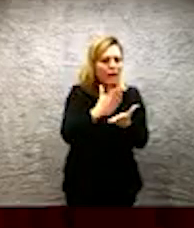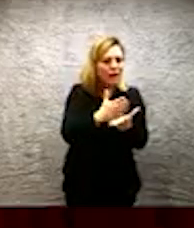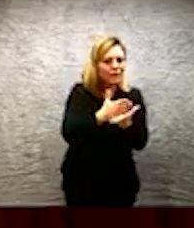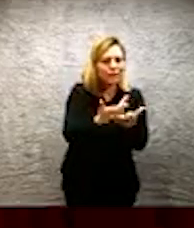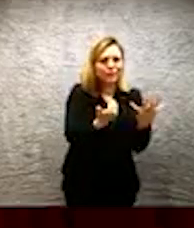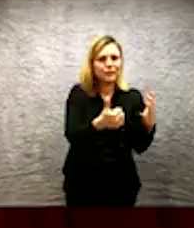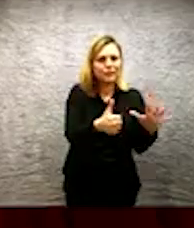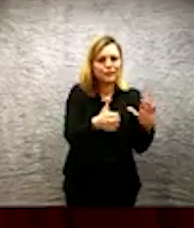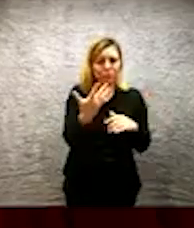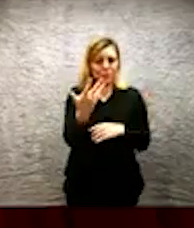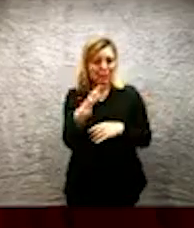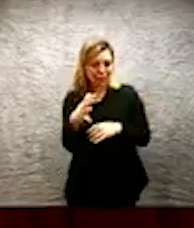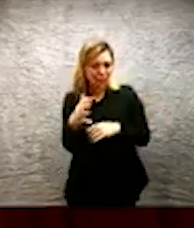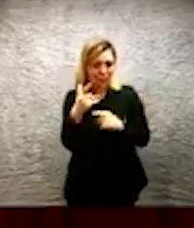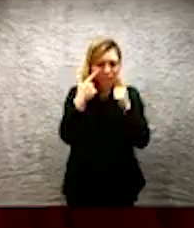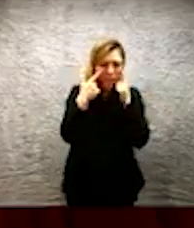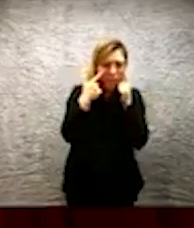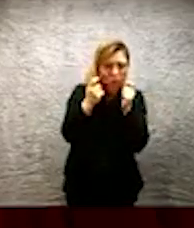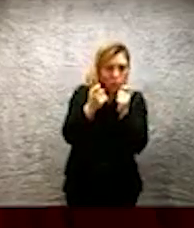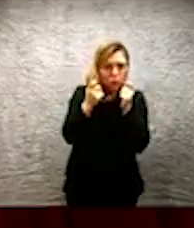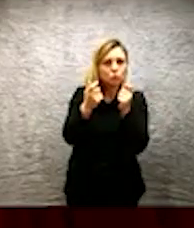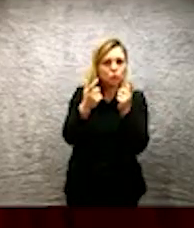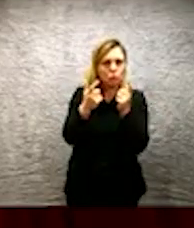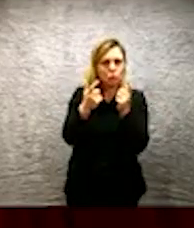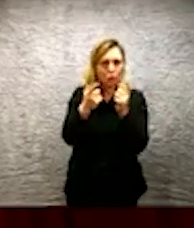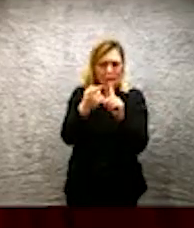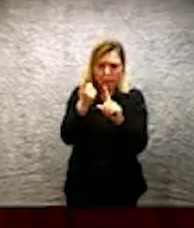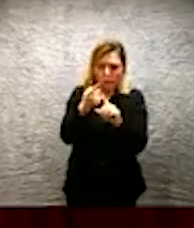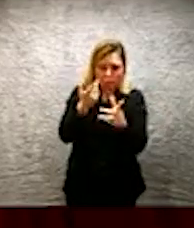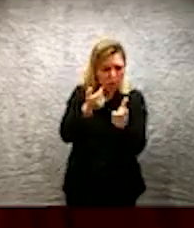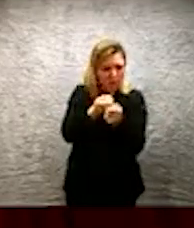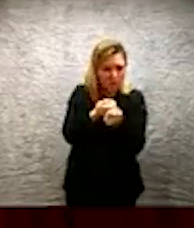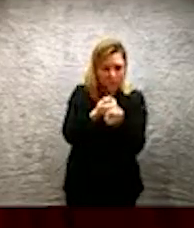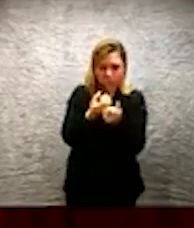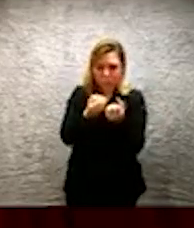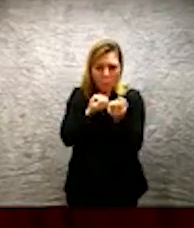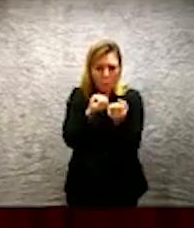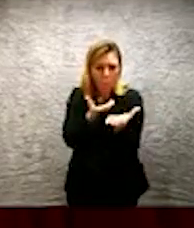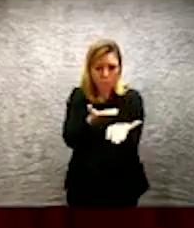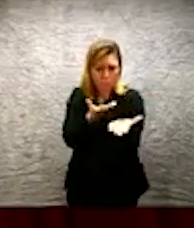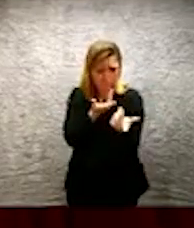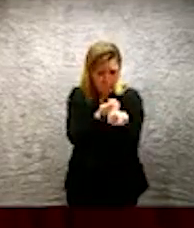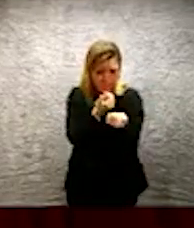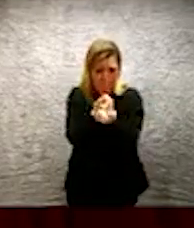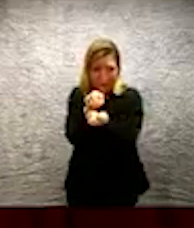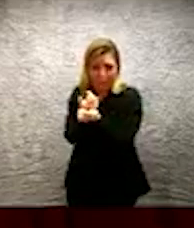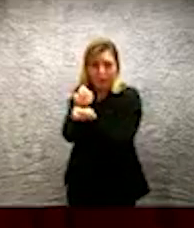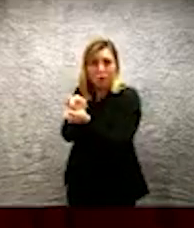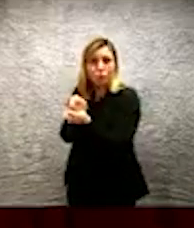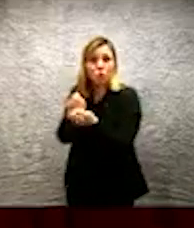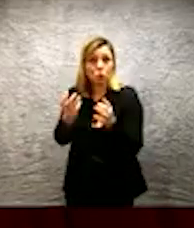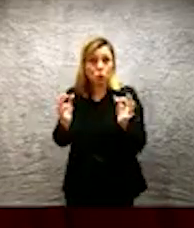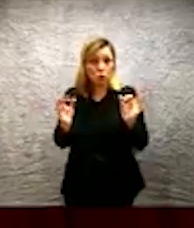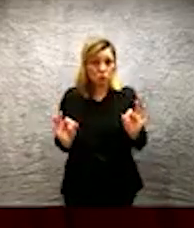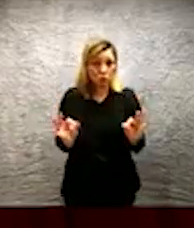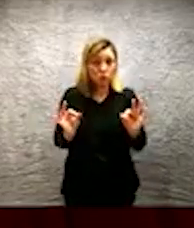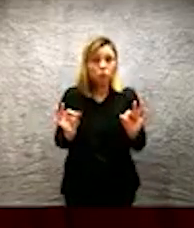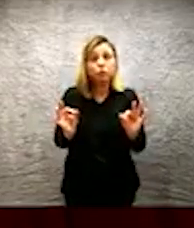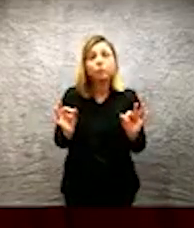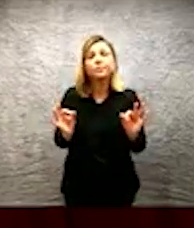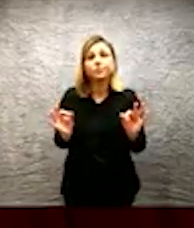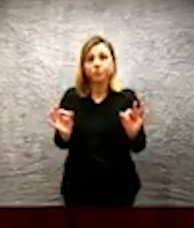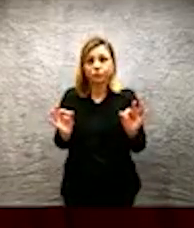5e. Donc on tâchera d'adapter tant les propositions faites aux jeunes que aussi